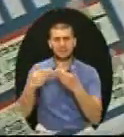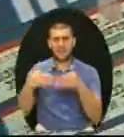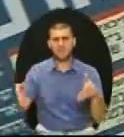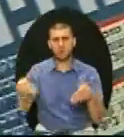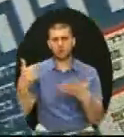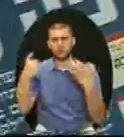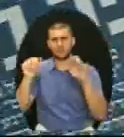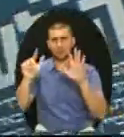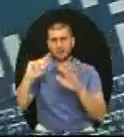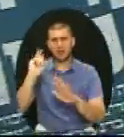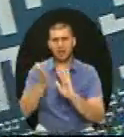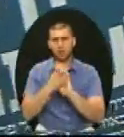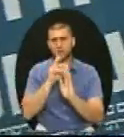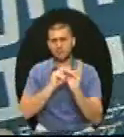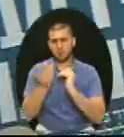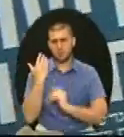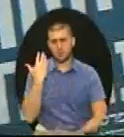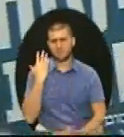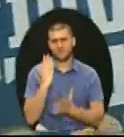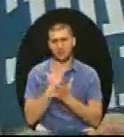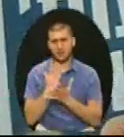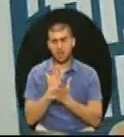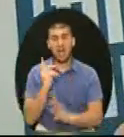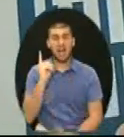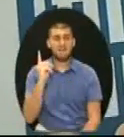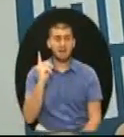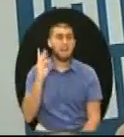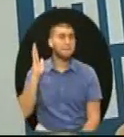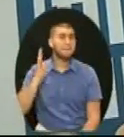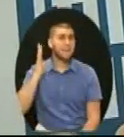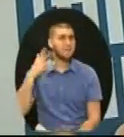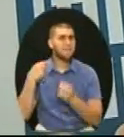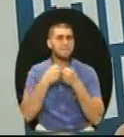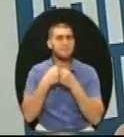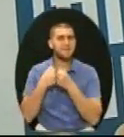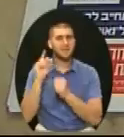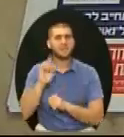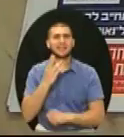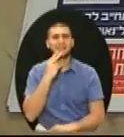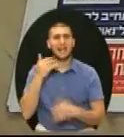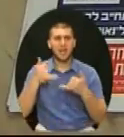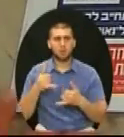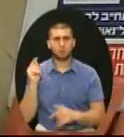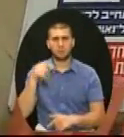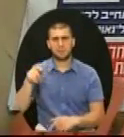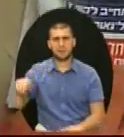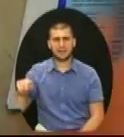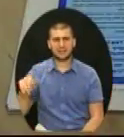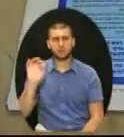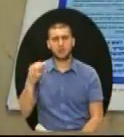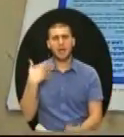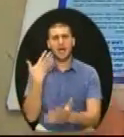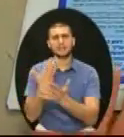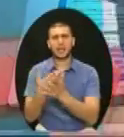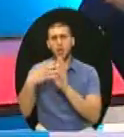67, כל הדברים שדיברנו עליהם קודם לכן. אבל ברקע כמובן המאבק נגד ישראל היום שהגיע הנה לכנסת בדמות